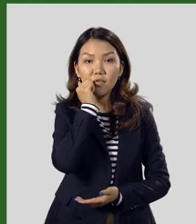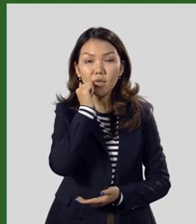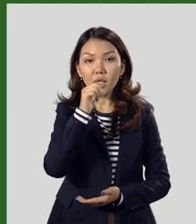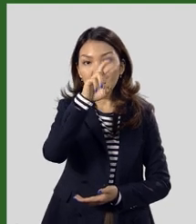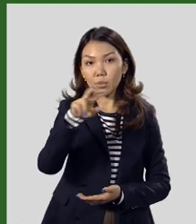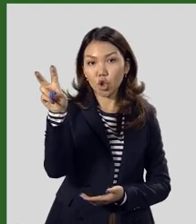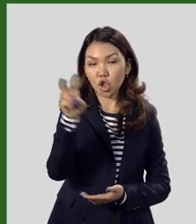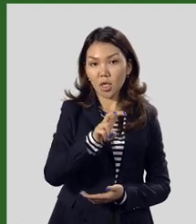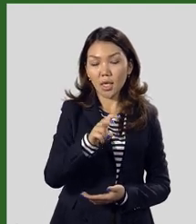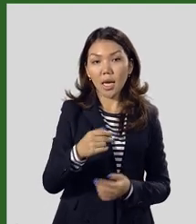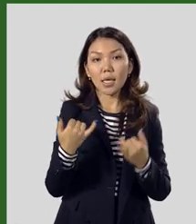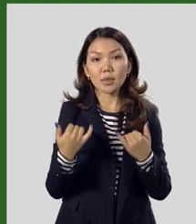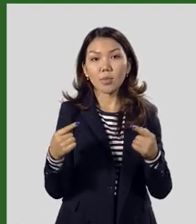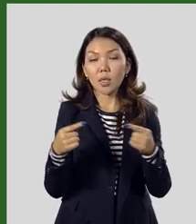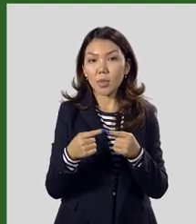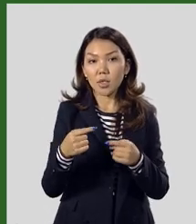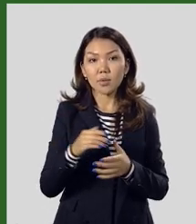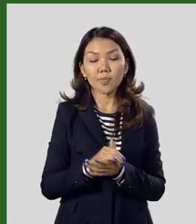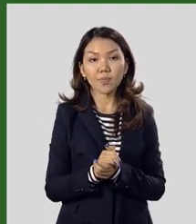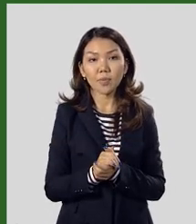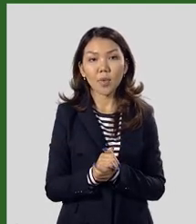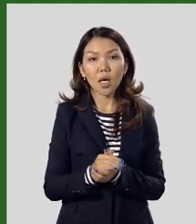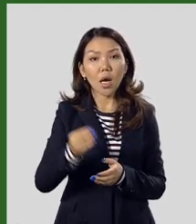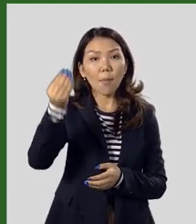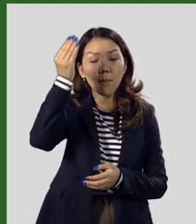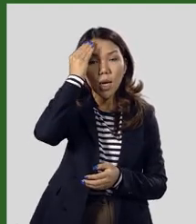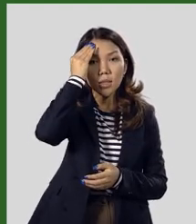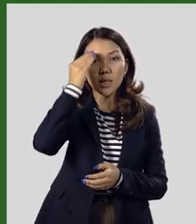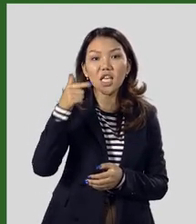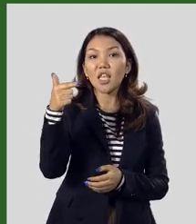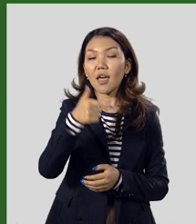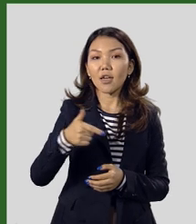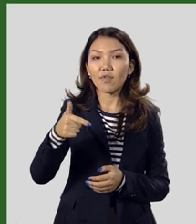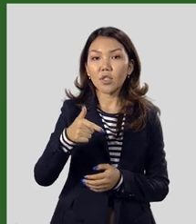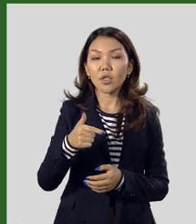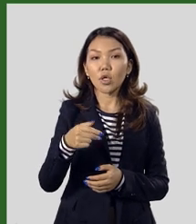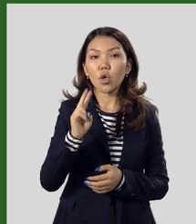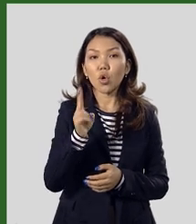давайте дадим определение понятия географические координаты.